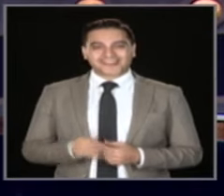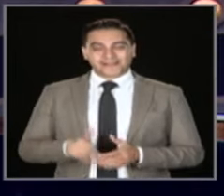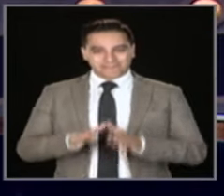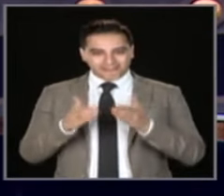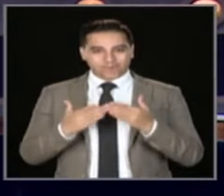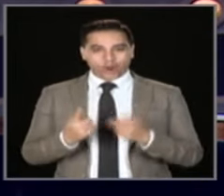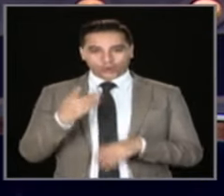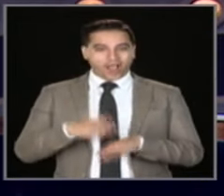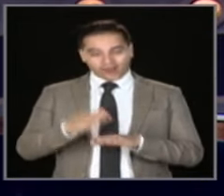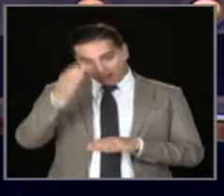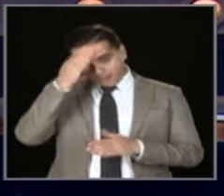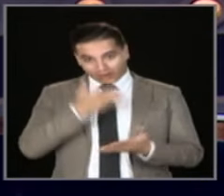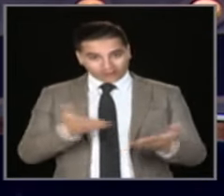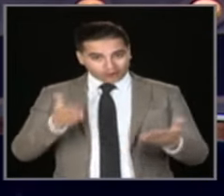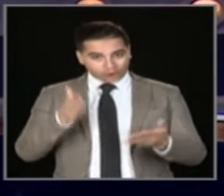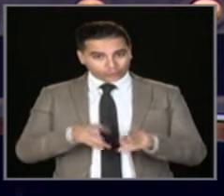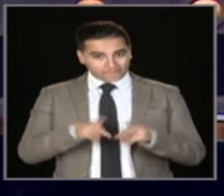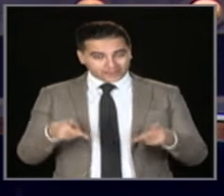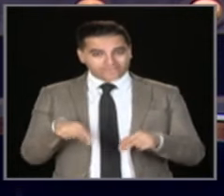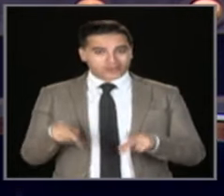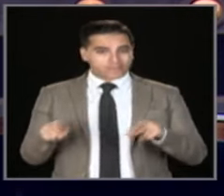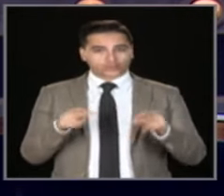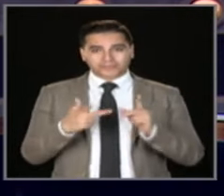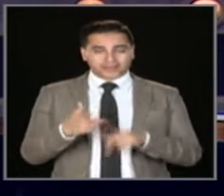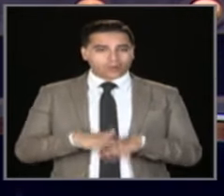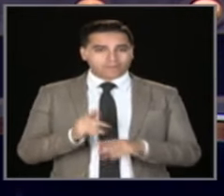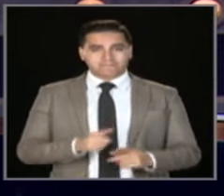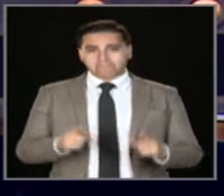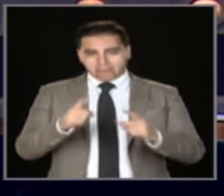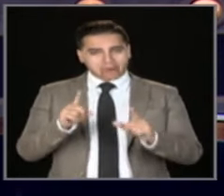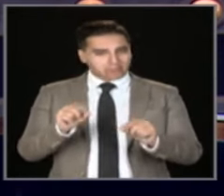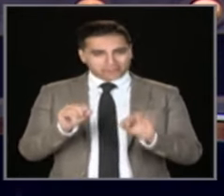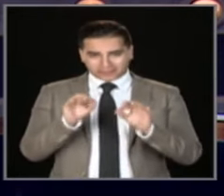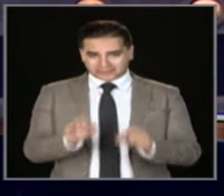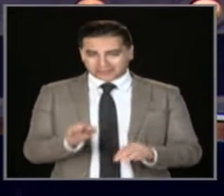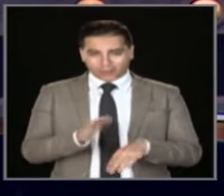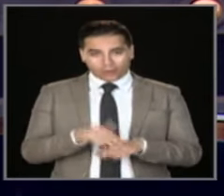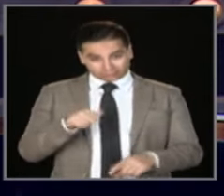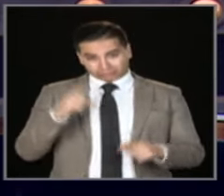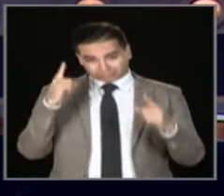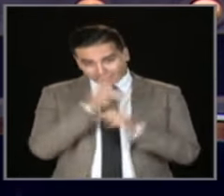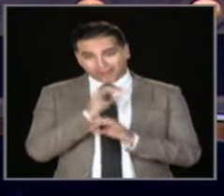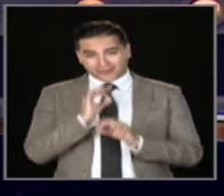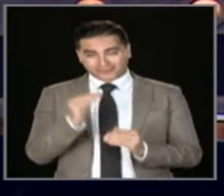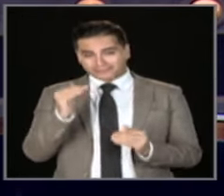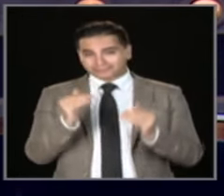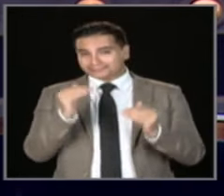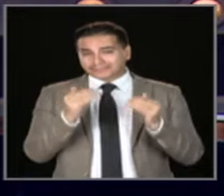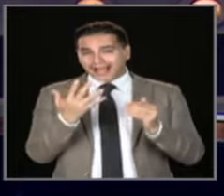المجموعة الأولى العباقرة قادرون باختلاف الموسم الثالث ومباراة رائعة وصعبة جدا